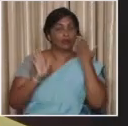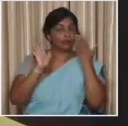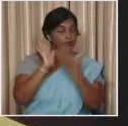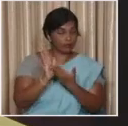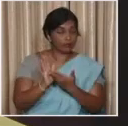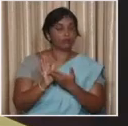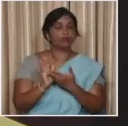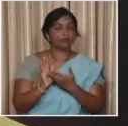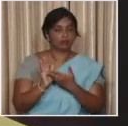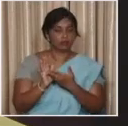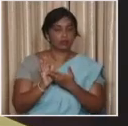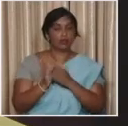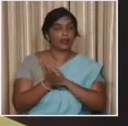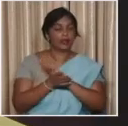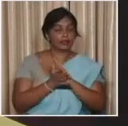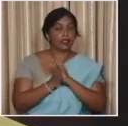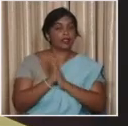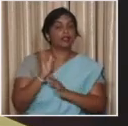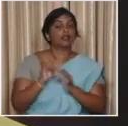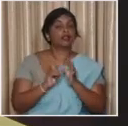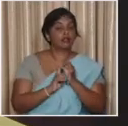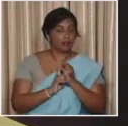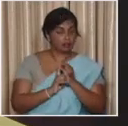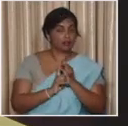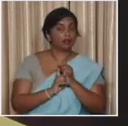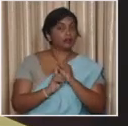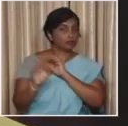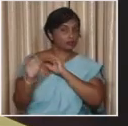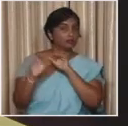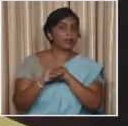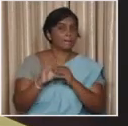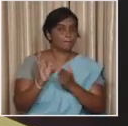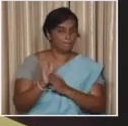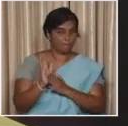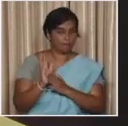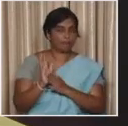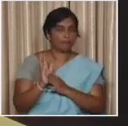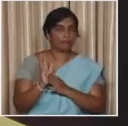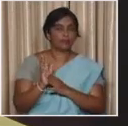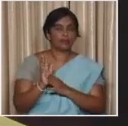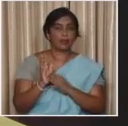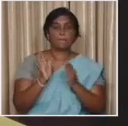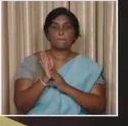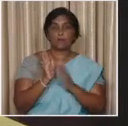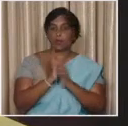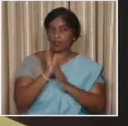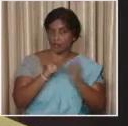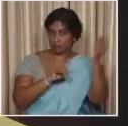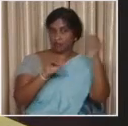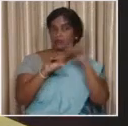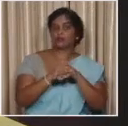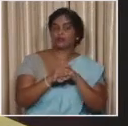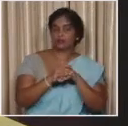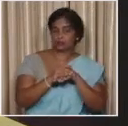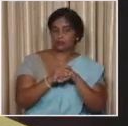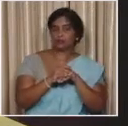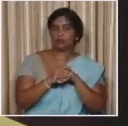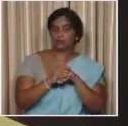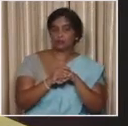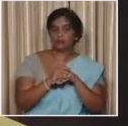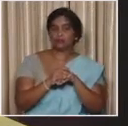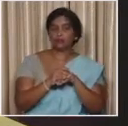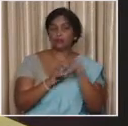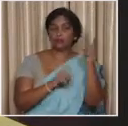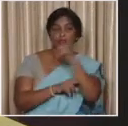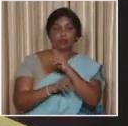පමණක් නෙමෙයි හේෂා විද්‍යාලයේ මැතිතුමා ඒකේ සමාජිකේ ඒ වගේ මරික්කාර මැතිතුමත් ඒකේ සමාජිකේ ඒ